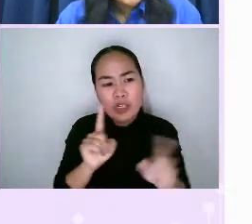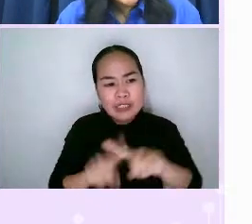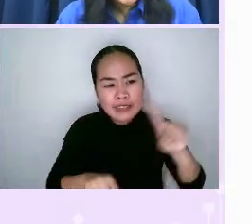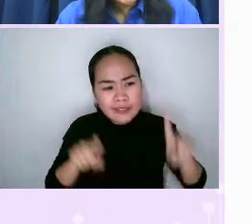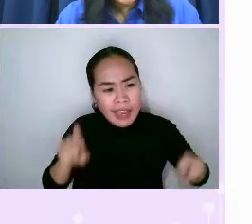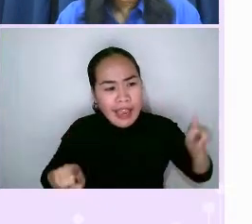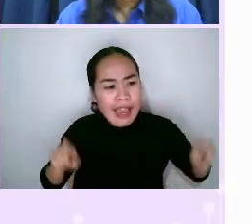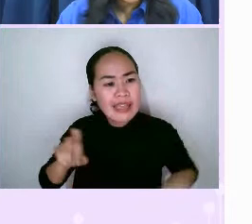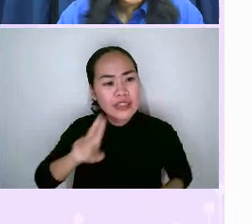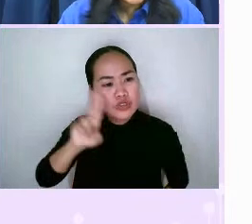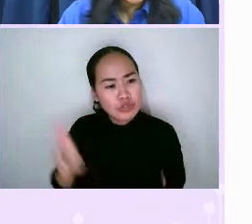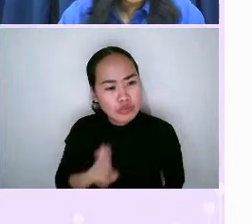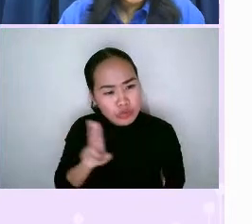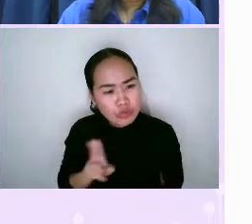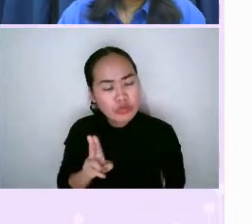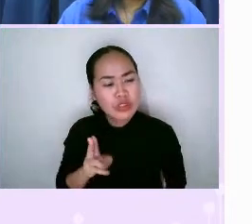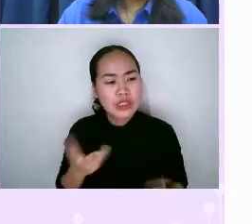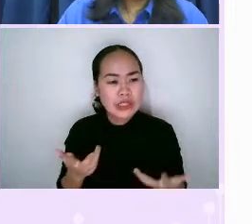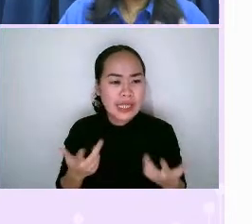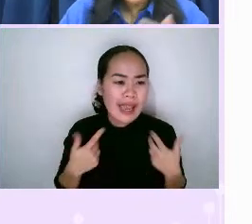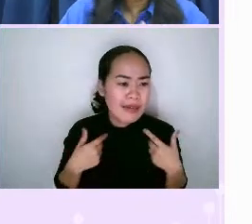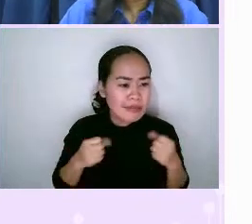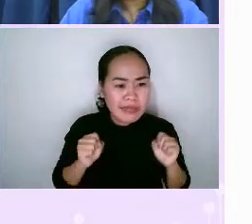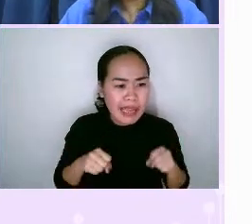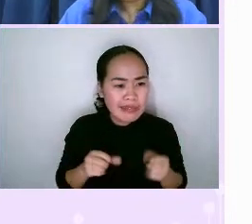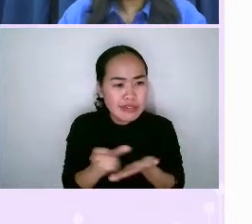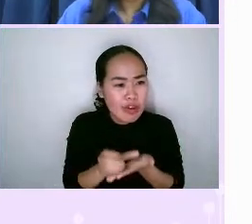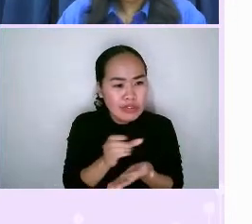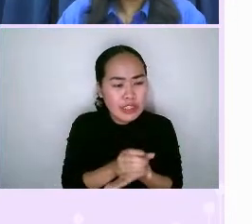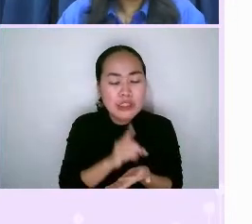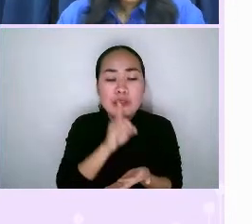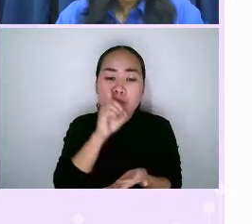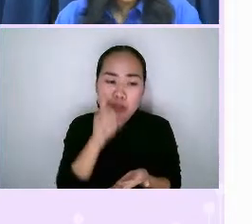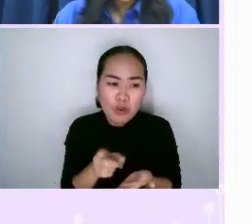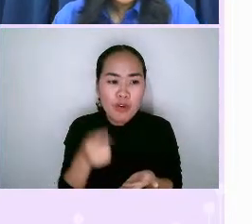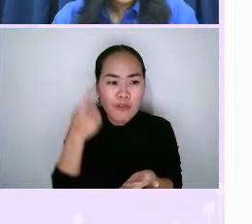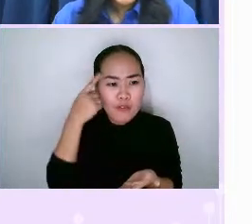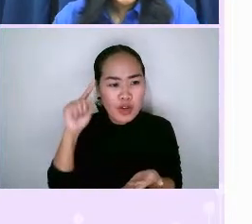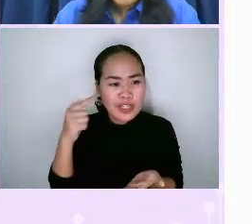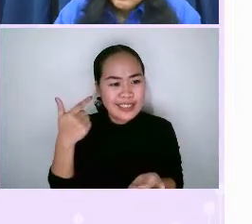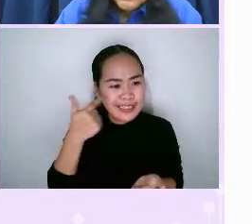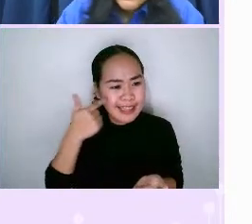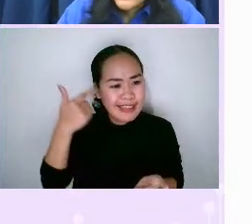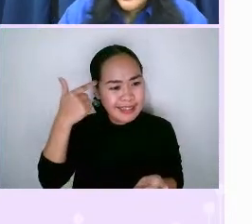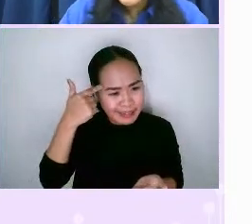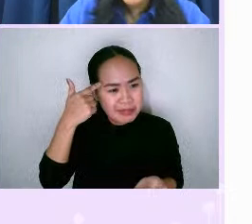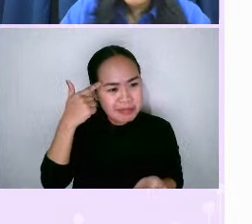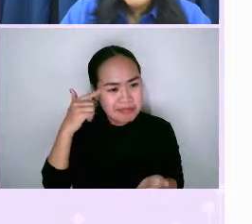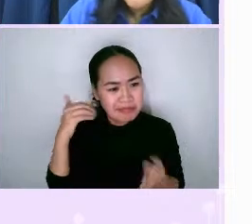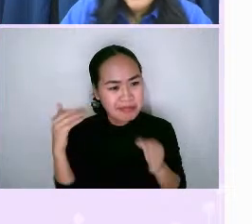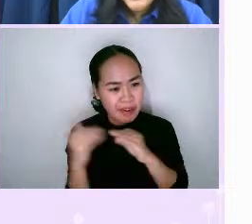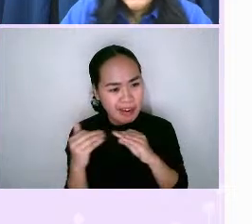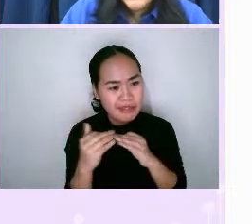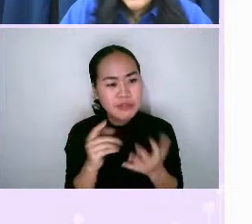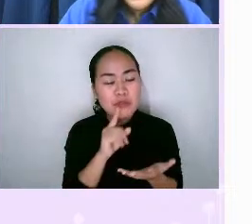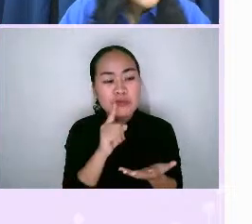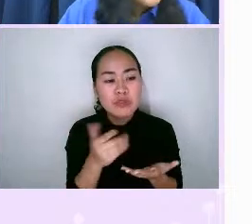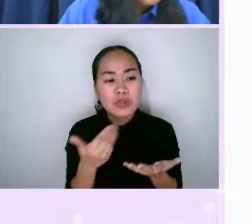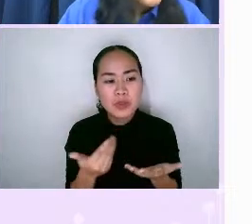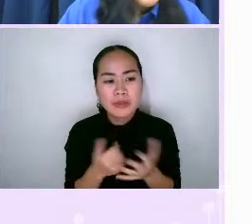different mechanisms and courses na meron ito at lalong-lalo na sa gender fairness. Ang TOP po